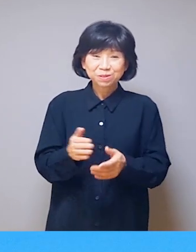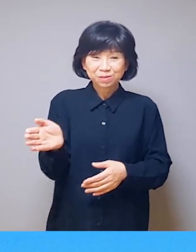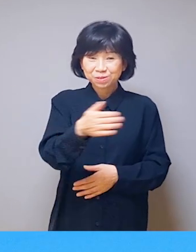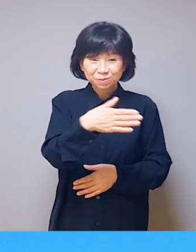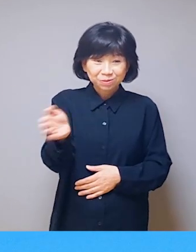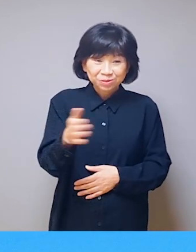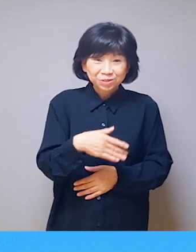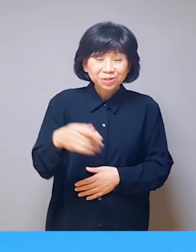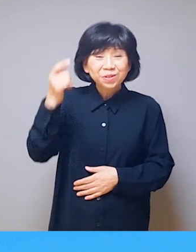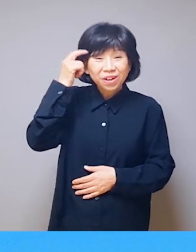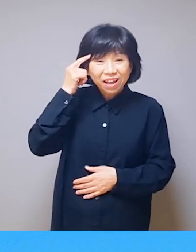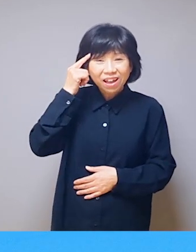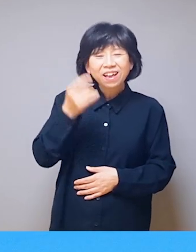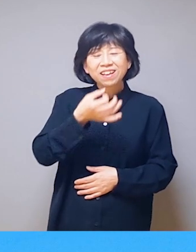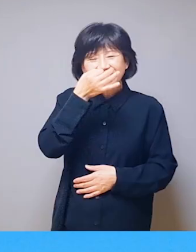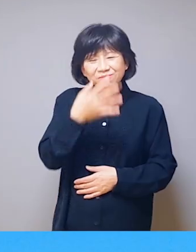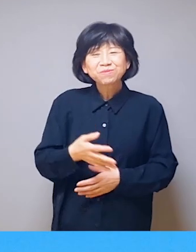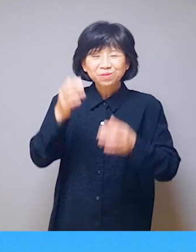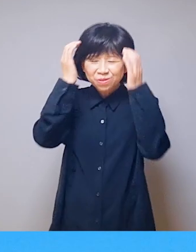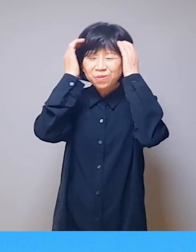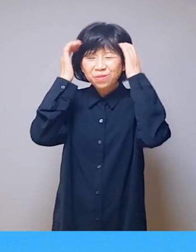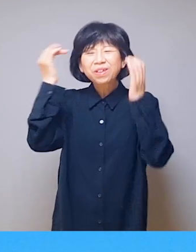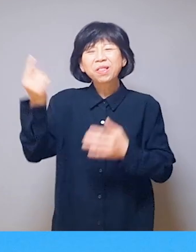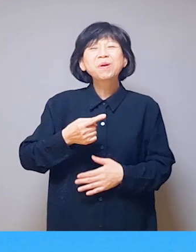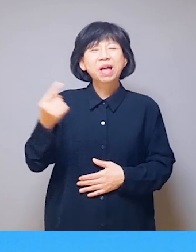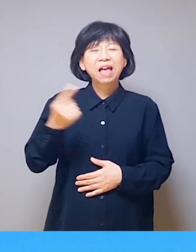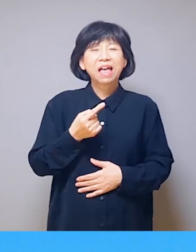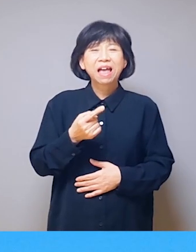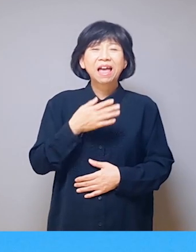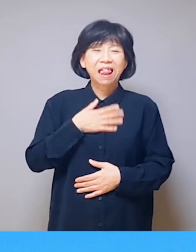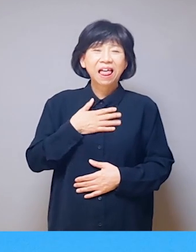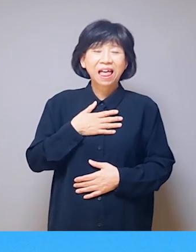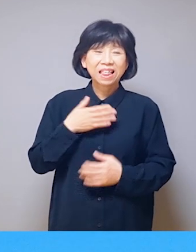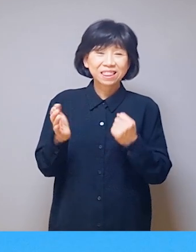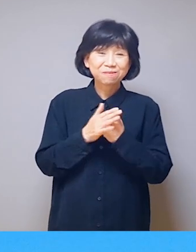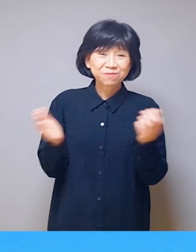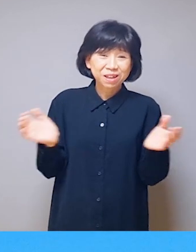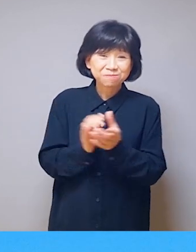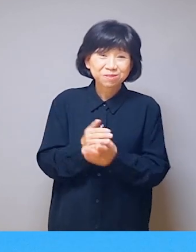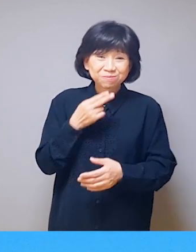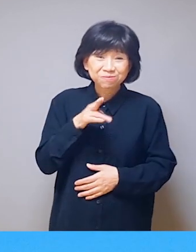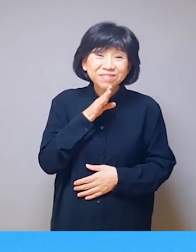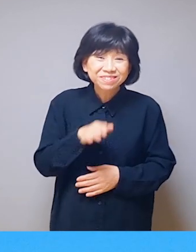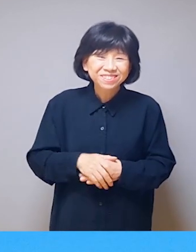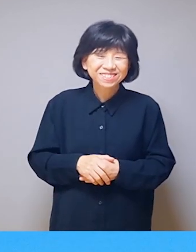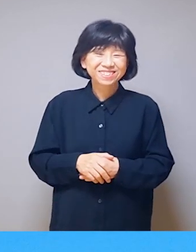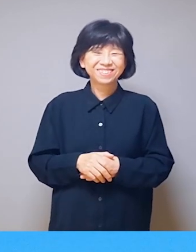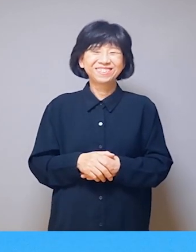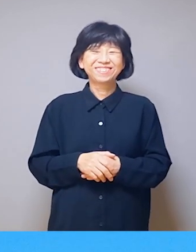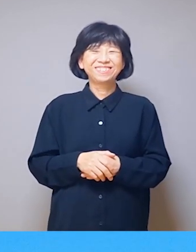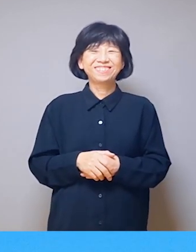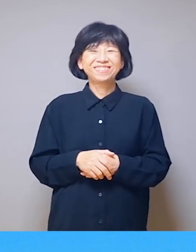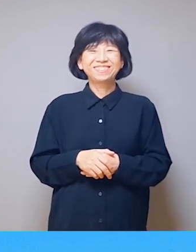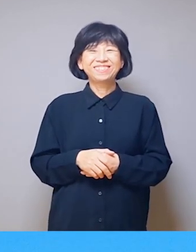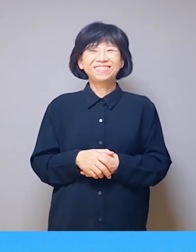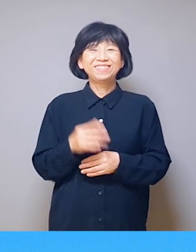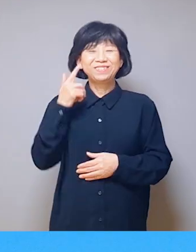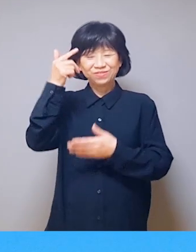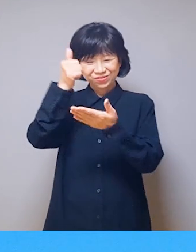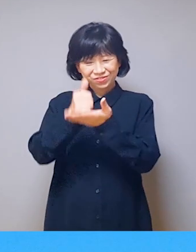힘들고 어려운 일이 있을 걸 알고 아멘 안 하신 거잖아요. 그렇죠? 여러분 목회나 우리 인생길이나